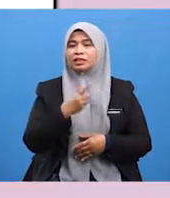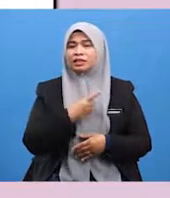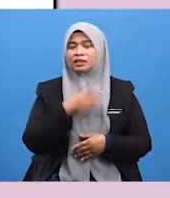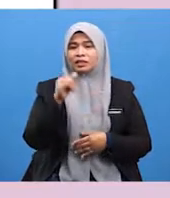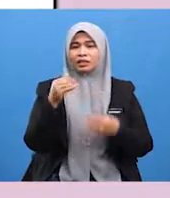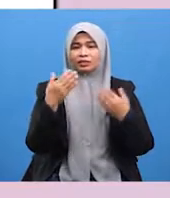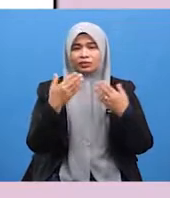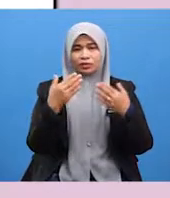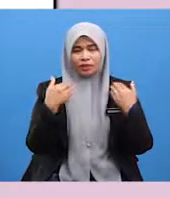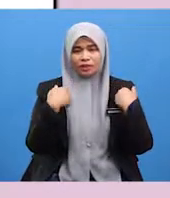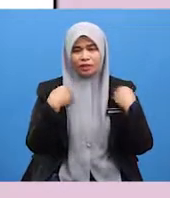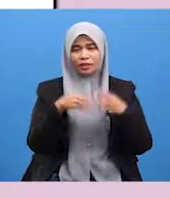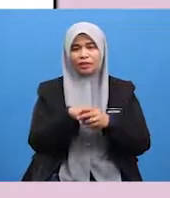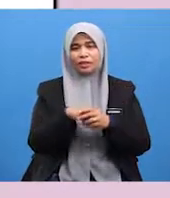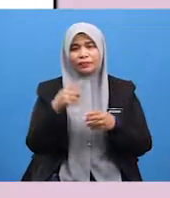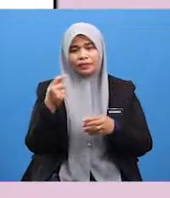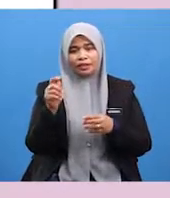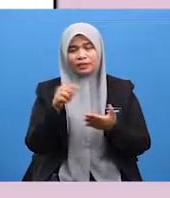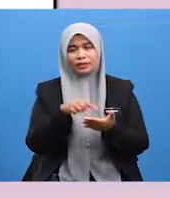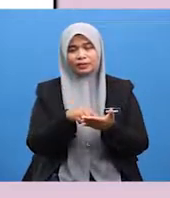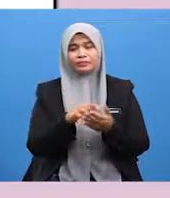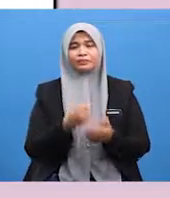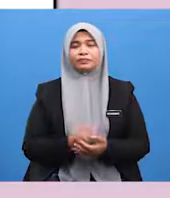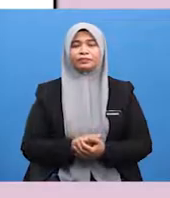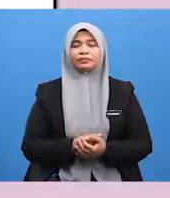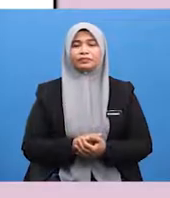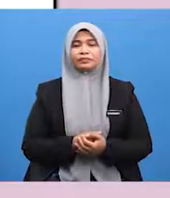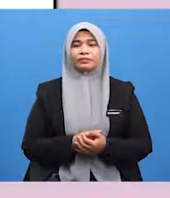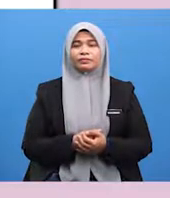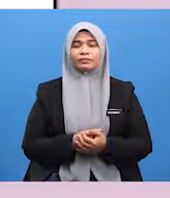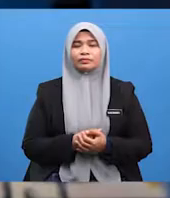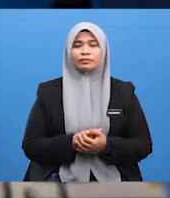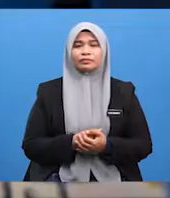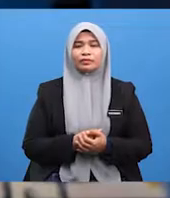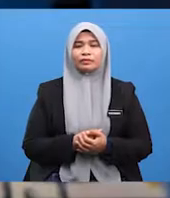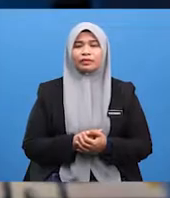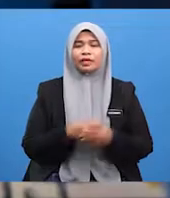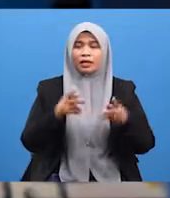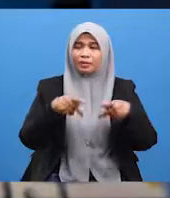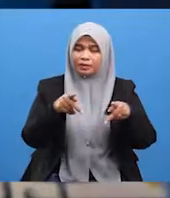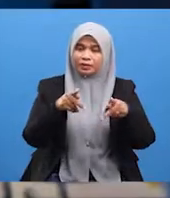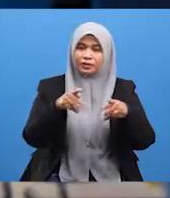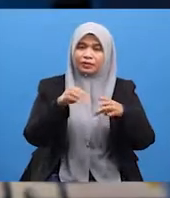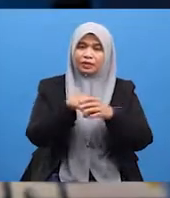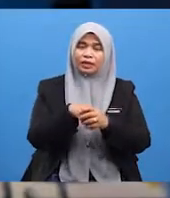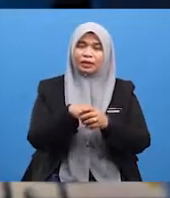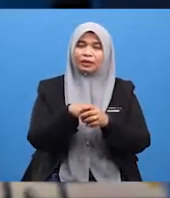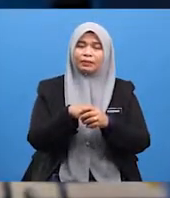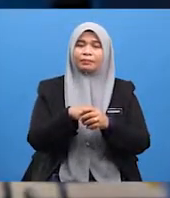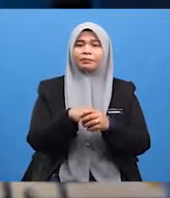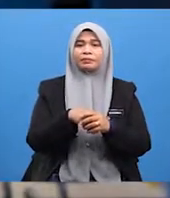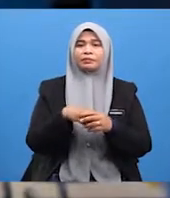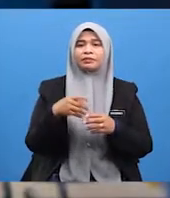dalam petikan ini. Syabas cikgu ucapkan. Peristiwa di dalam petikan